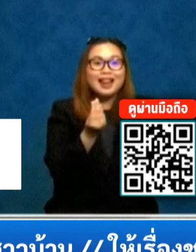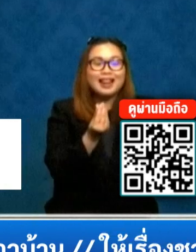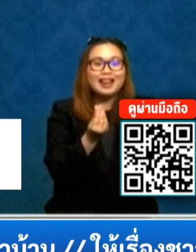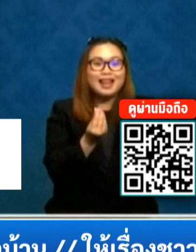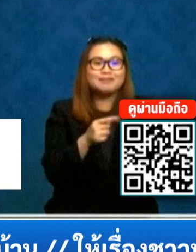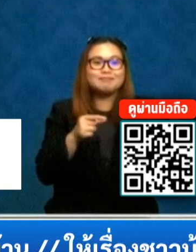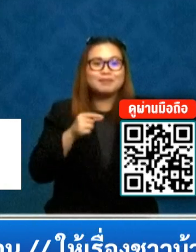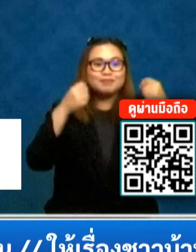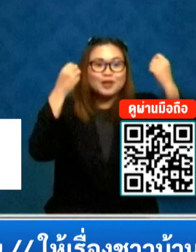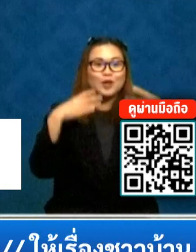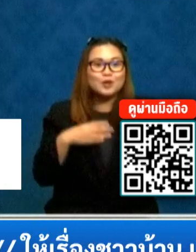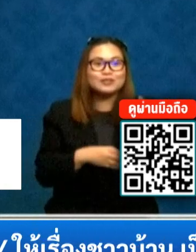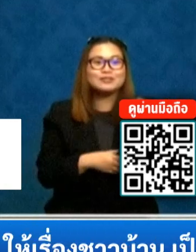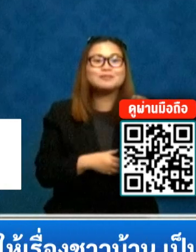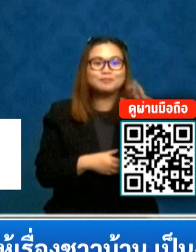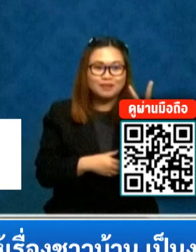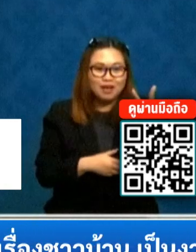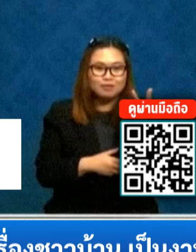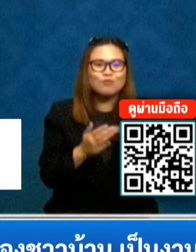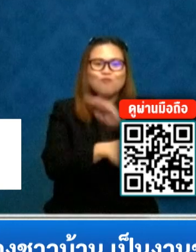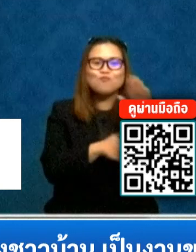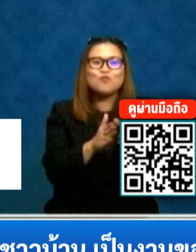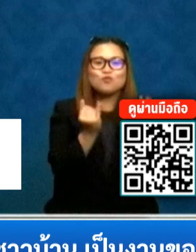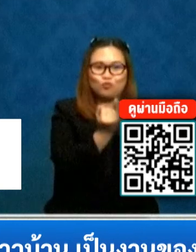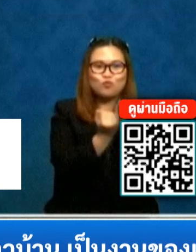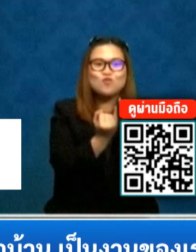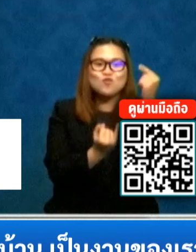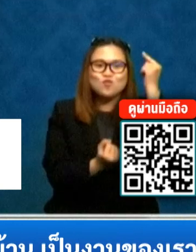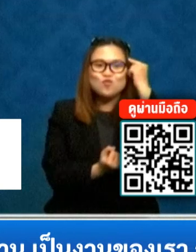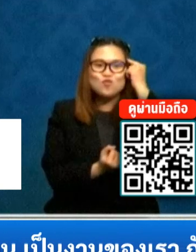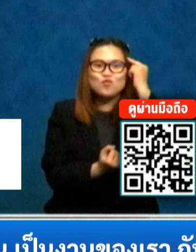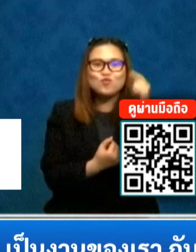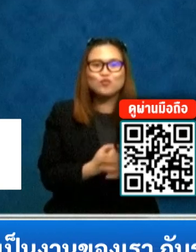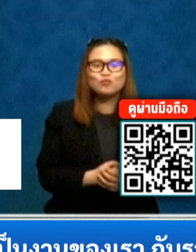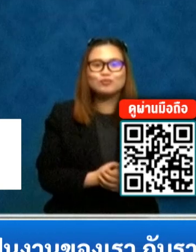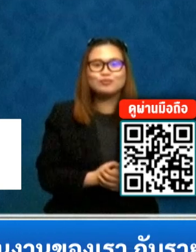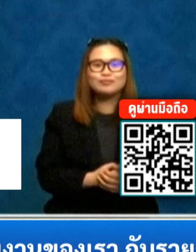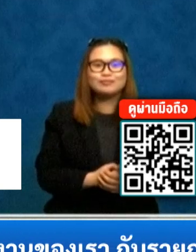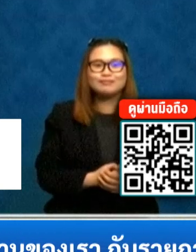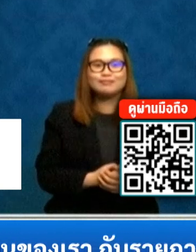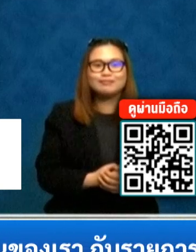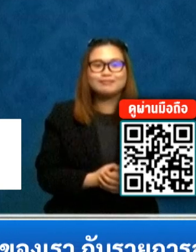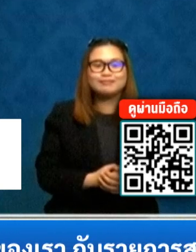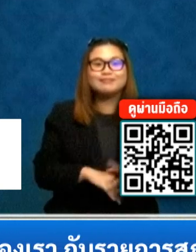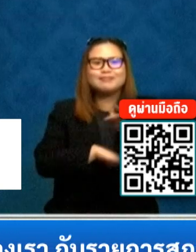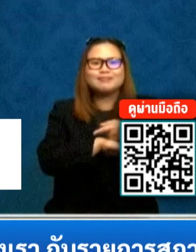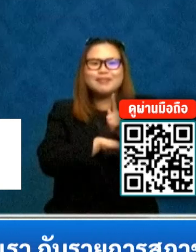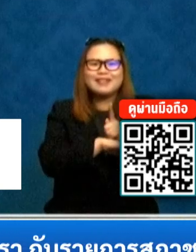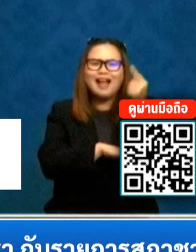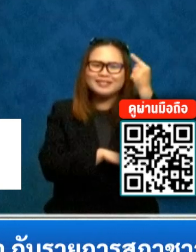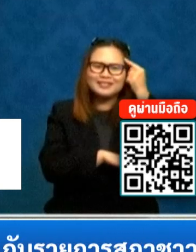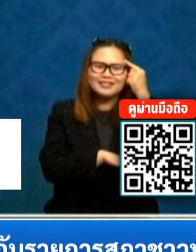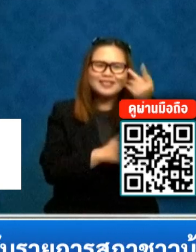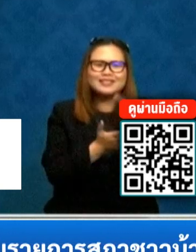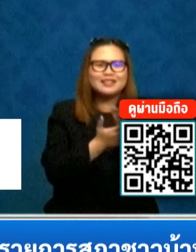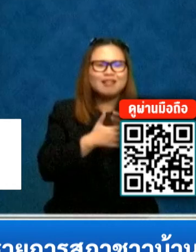จะทำให้ทุกคนคุ้นเคยเป็นอย่างดีนะครับท่านประธานครับผมจะหาเงินยังไงครับพ